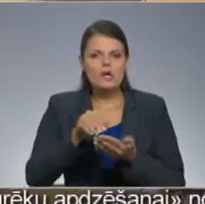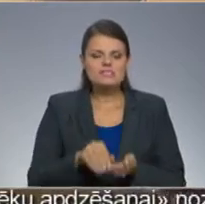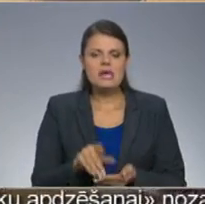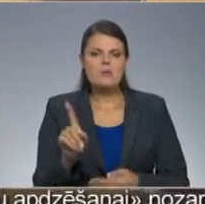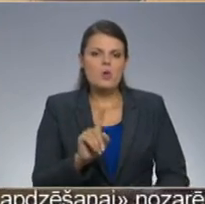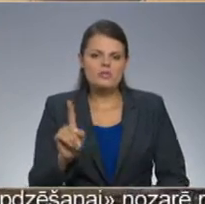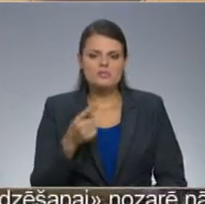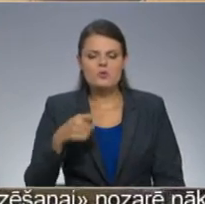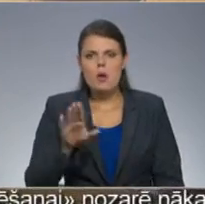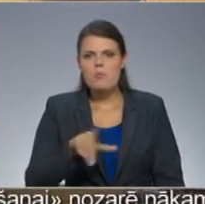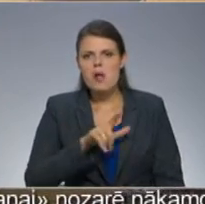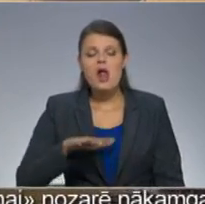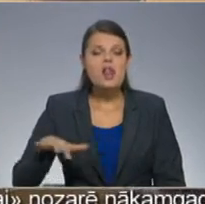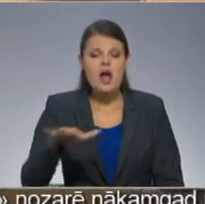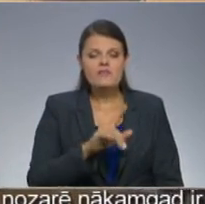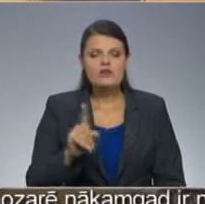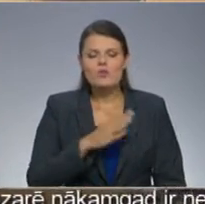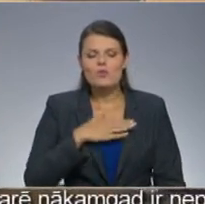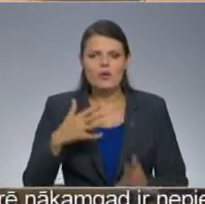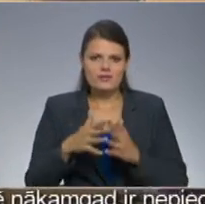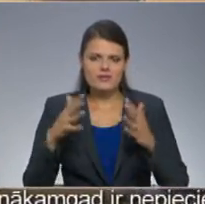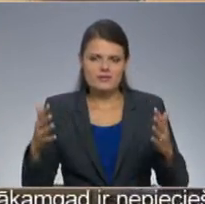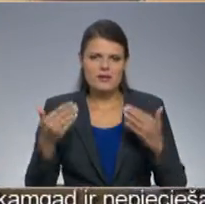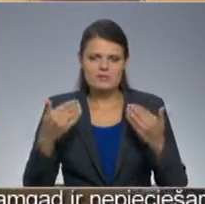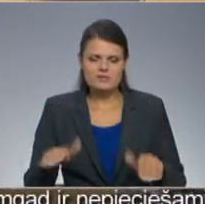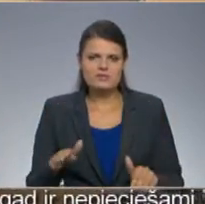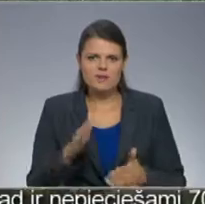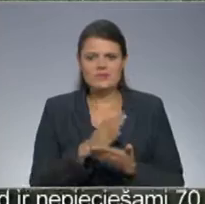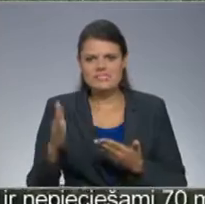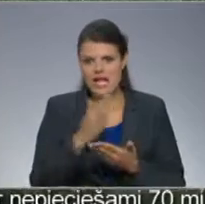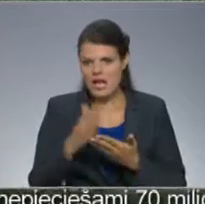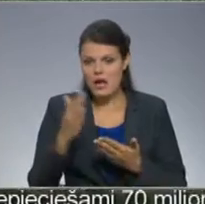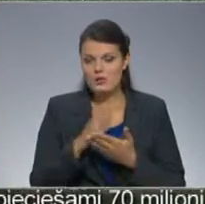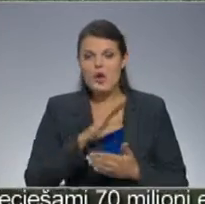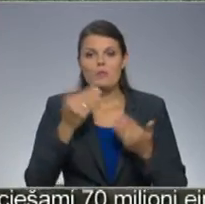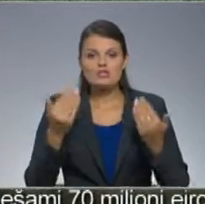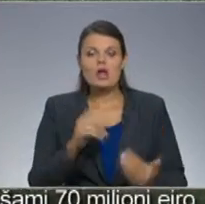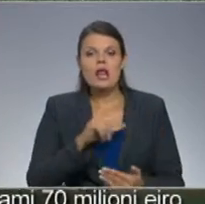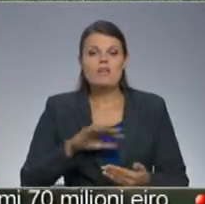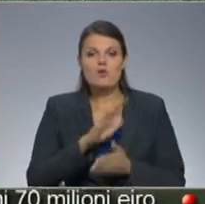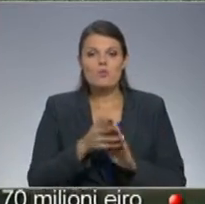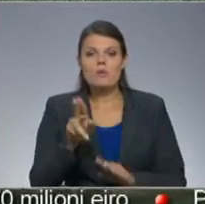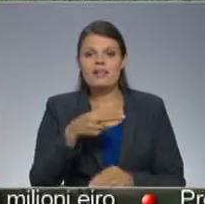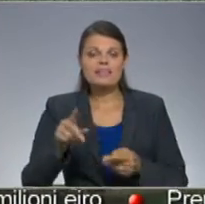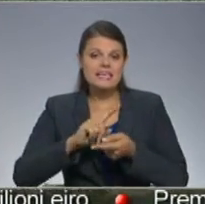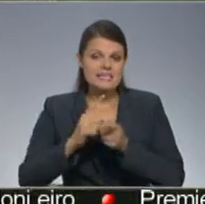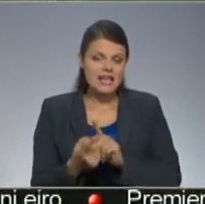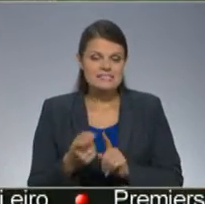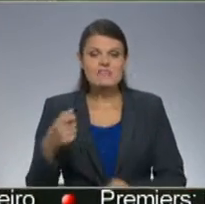ir, jo pa Latviju viņi ir ļoti daudz jau sakārtoti. Pašlaik Latvijā kopumā digitalizēti vairāk